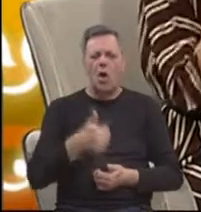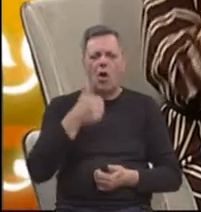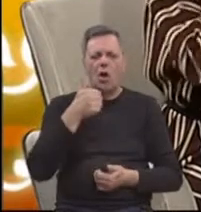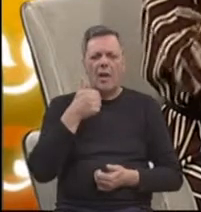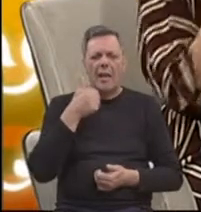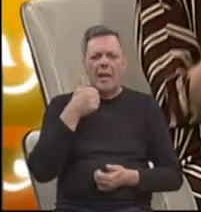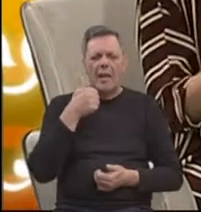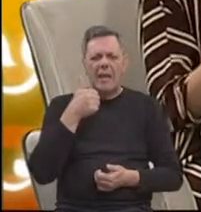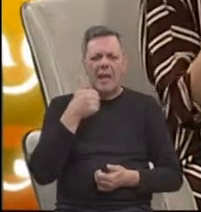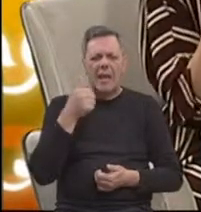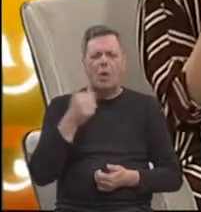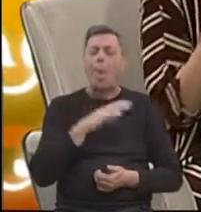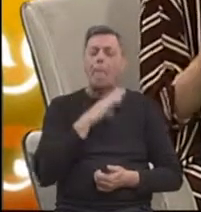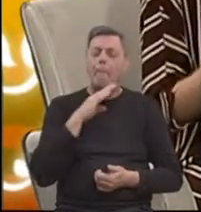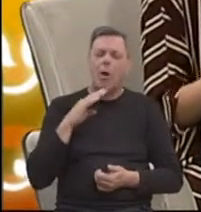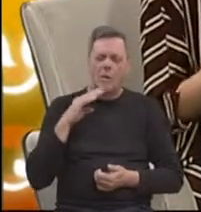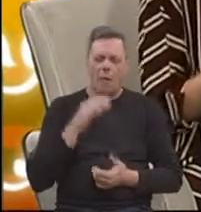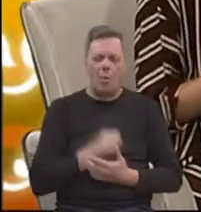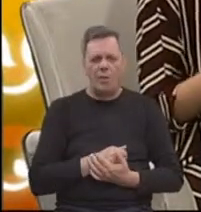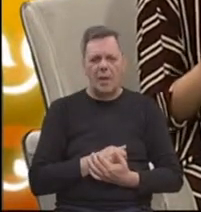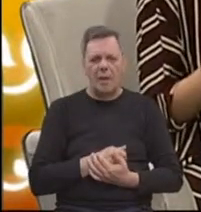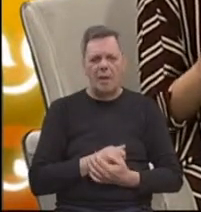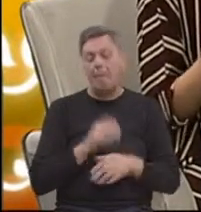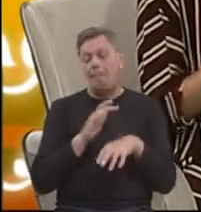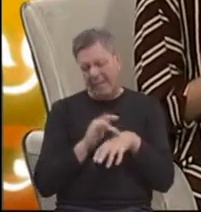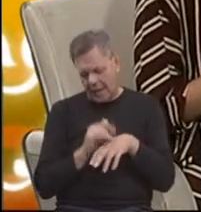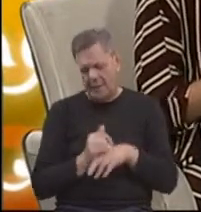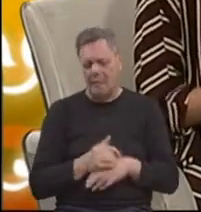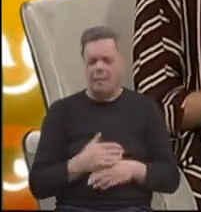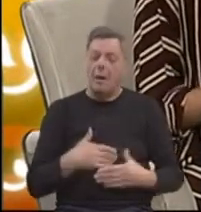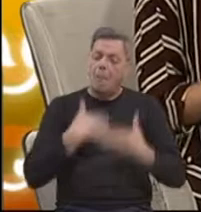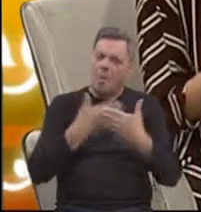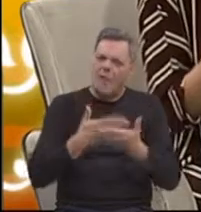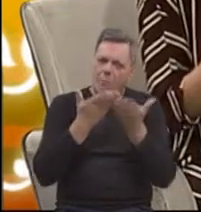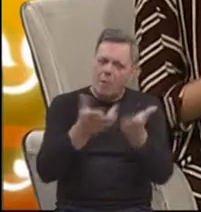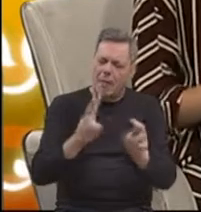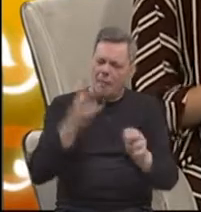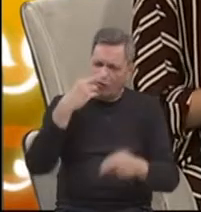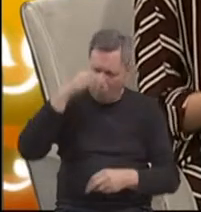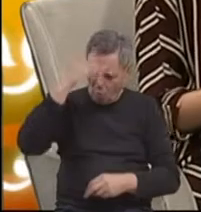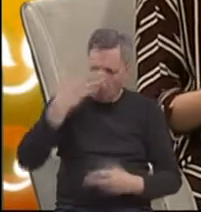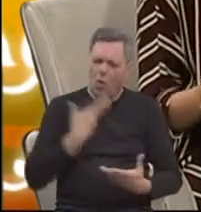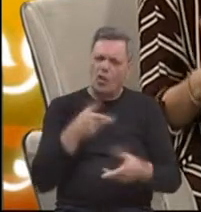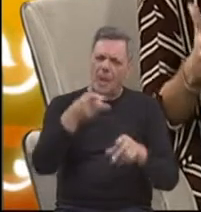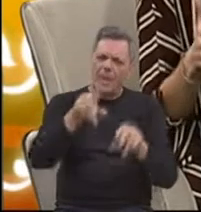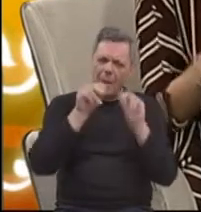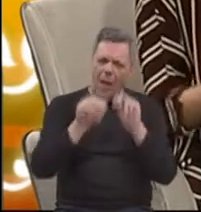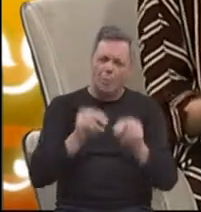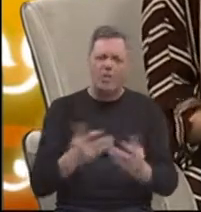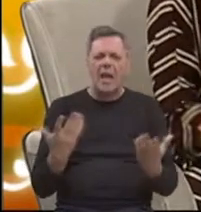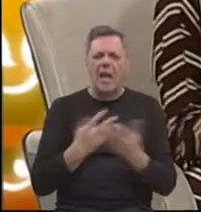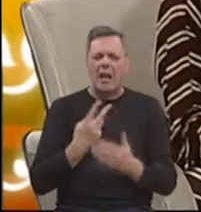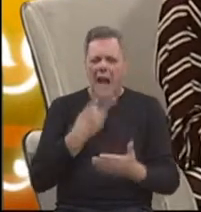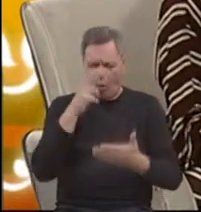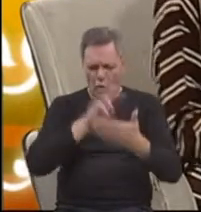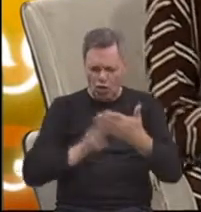jedno poslijepodne, petak posvetimo njima, da pozovemo stručnjake koji će ih naučiti recimo kako